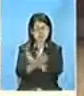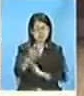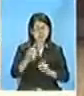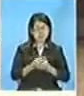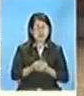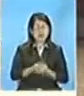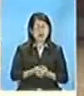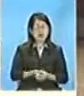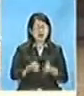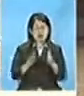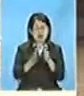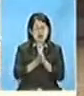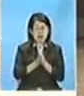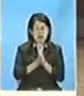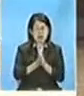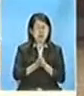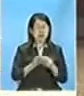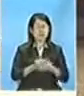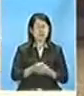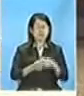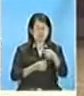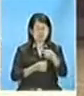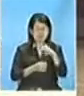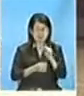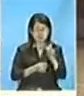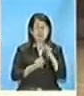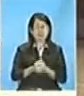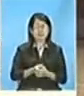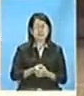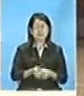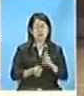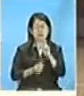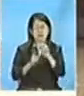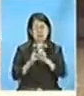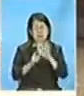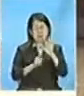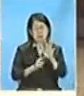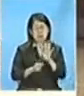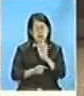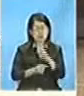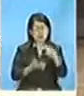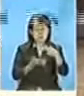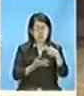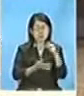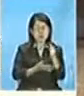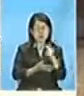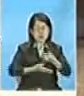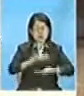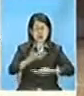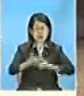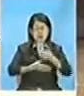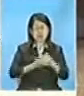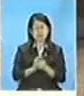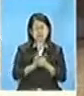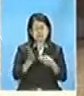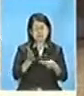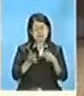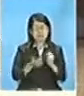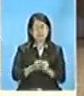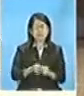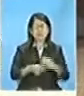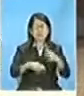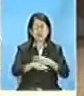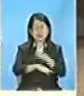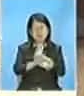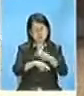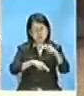สูตรมินิ MBA รุ่นที่5จากมหาวิทยาลัยหอการค้าหลักสูตรการเมืองการปกครองระ